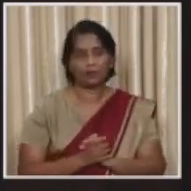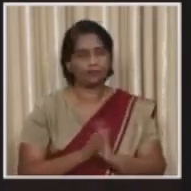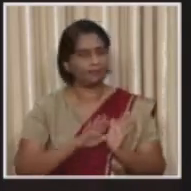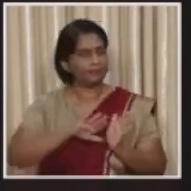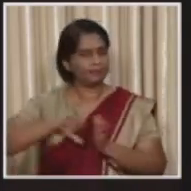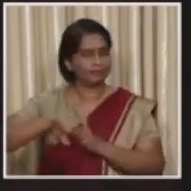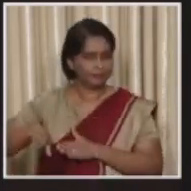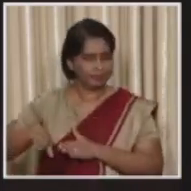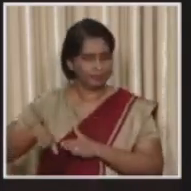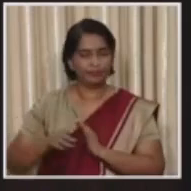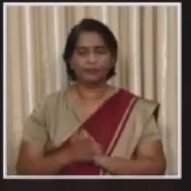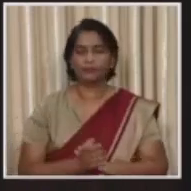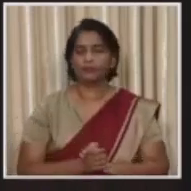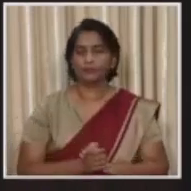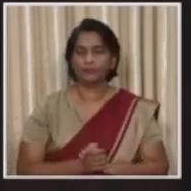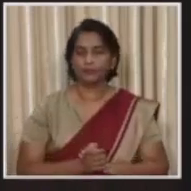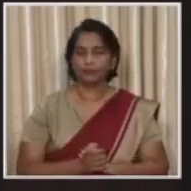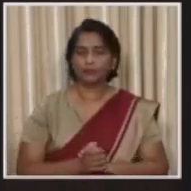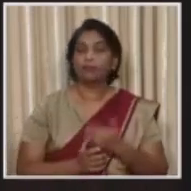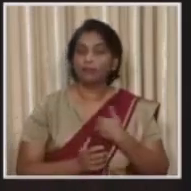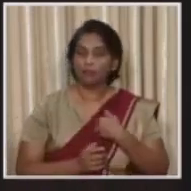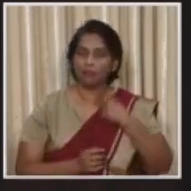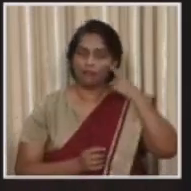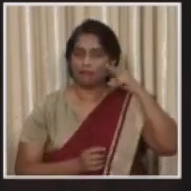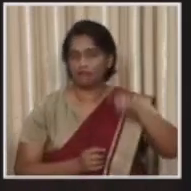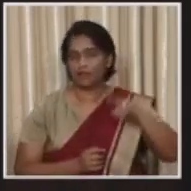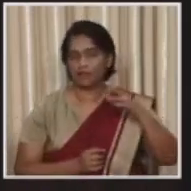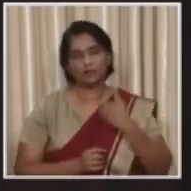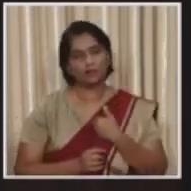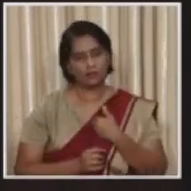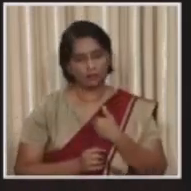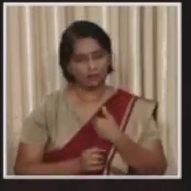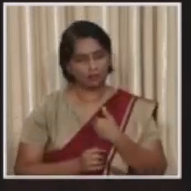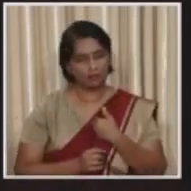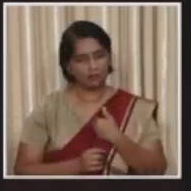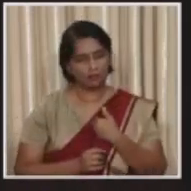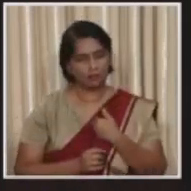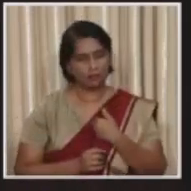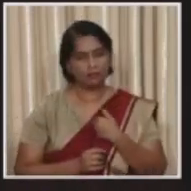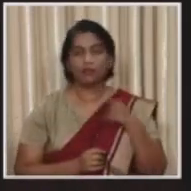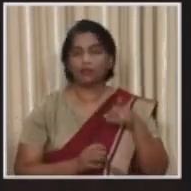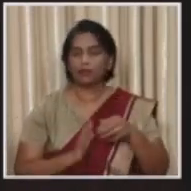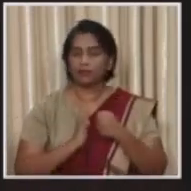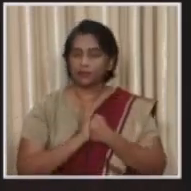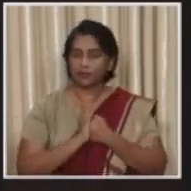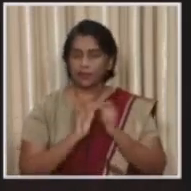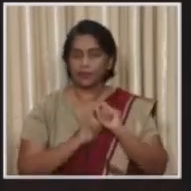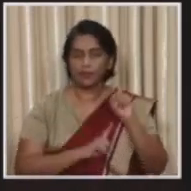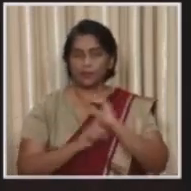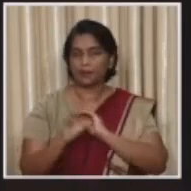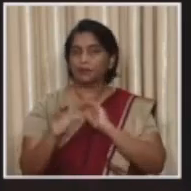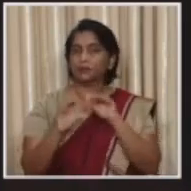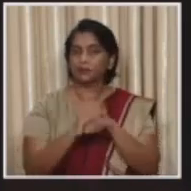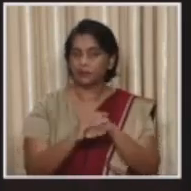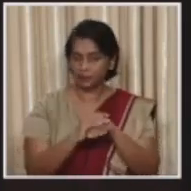පැත්තකින් තියලා මම විශ්වාස කරනවා මේ ගරු සභාව නියෝජනය